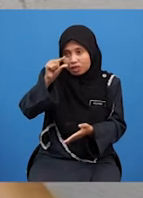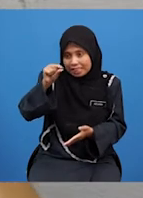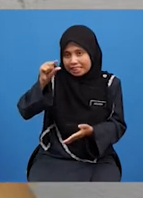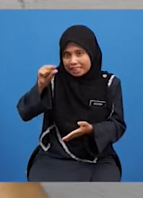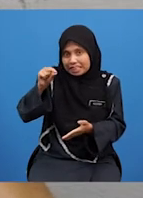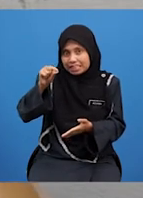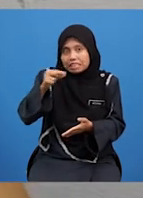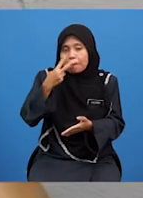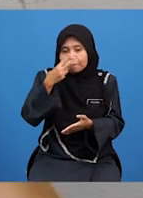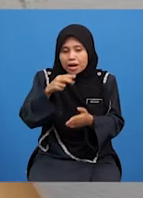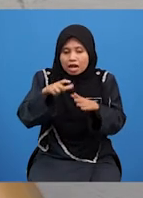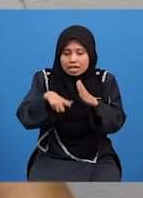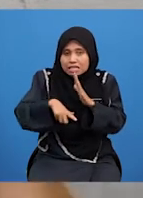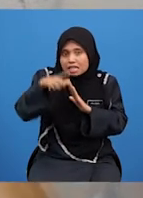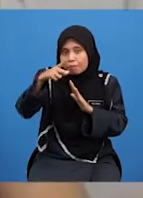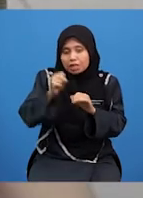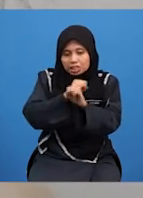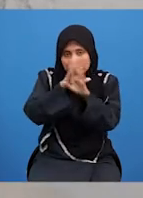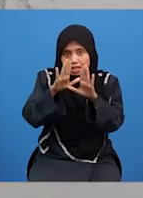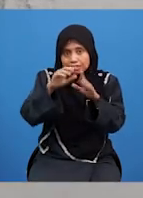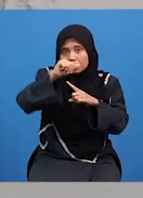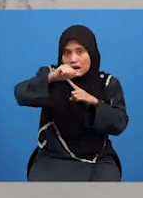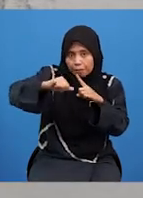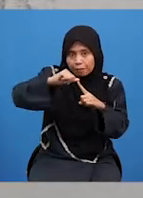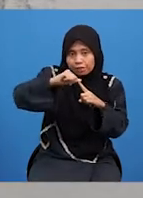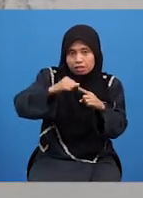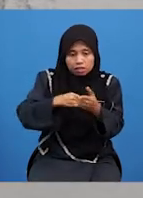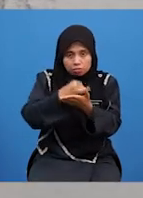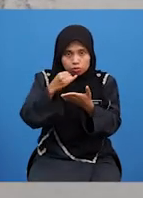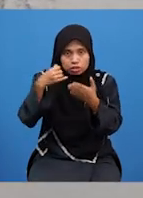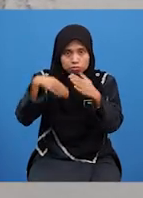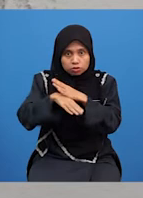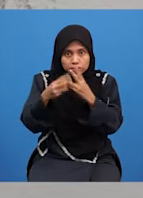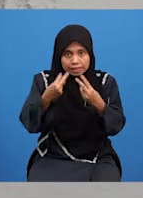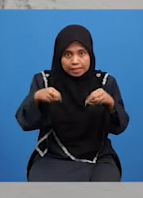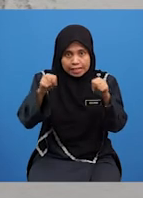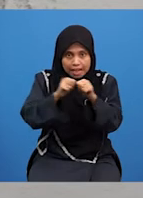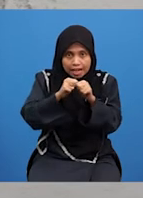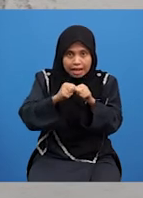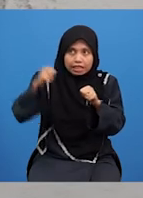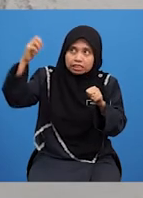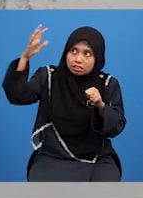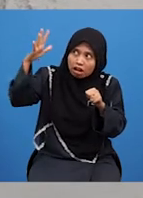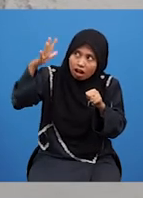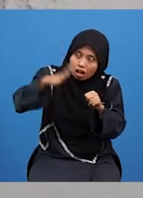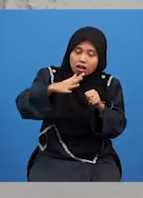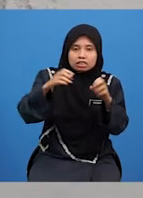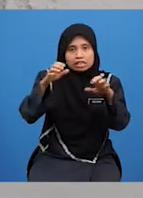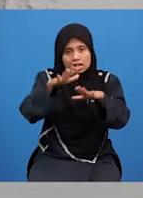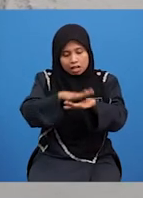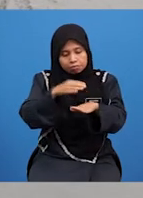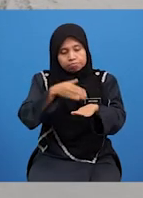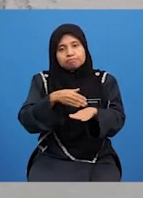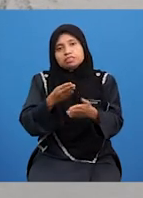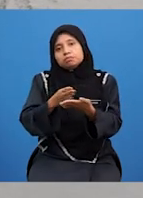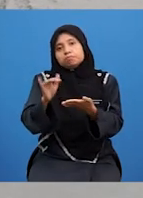kain nampak lebih jelas apabila pelukis memasukkan nilai cerah gelap pada bahagian